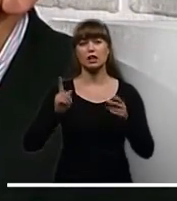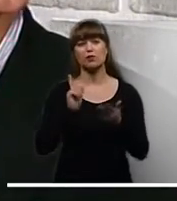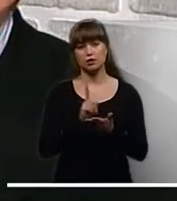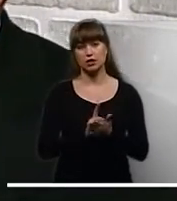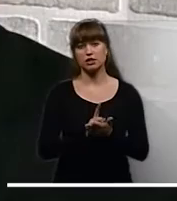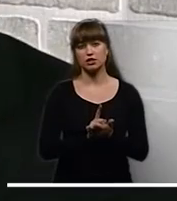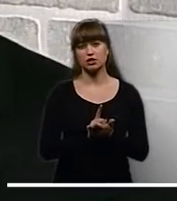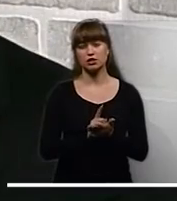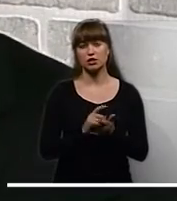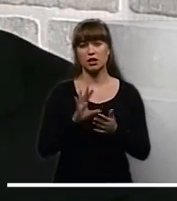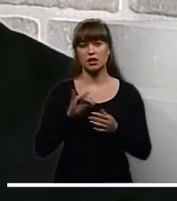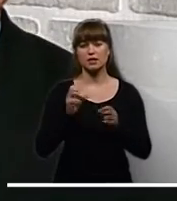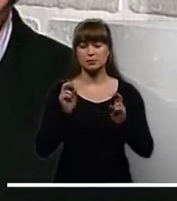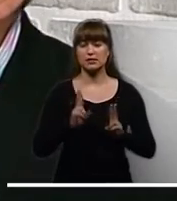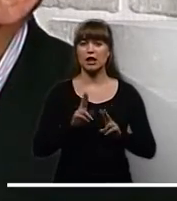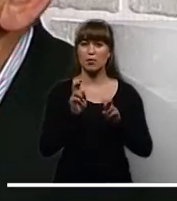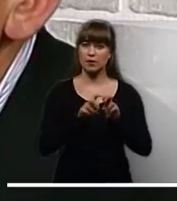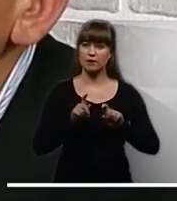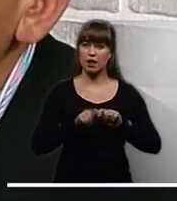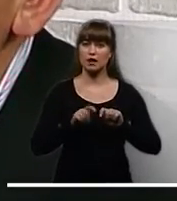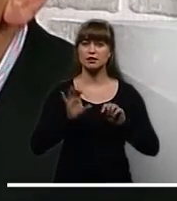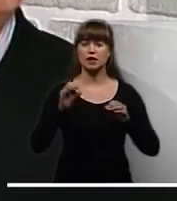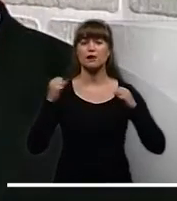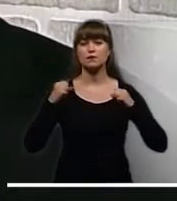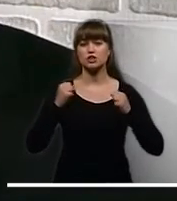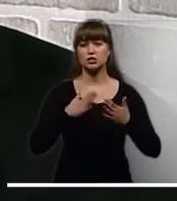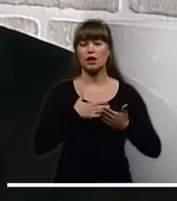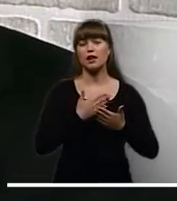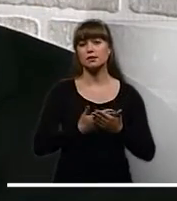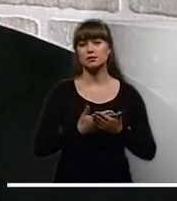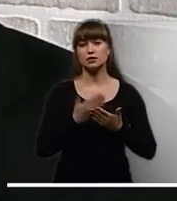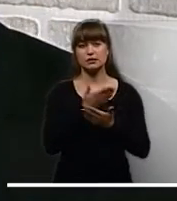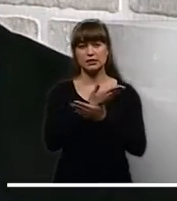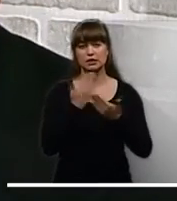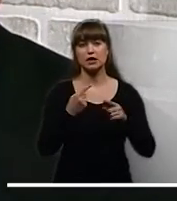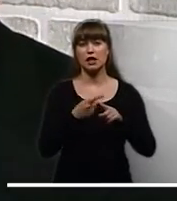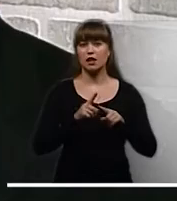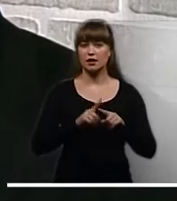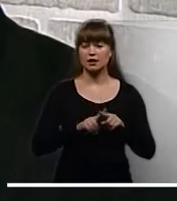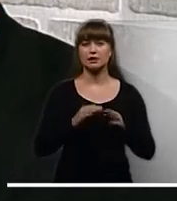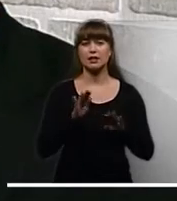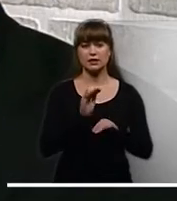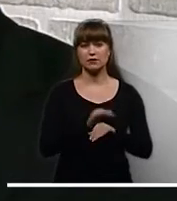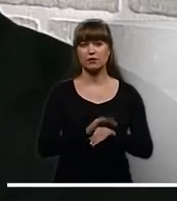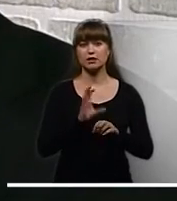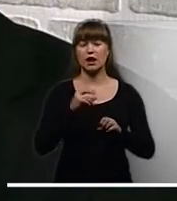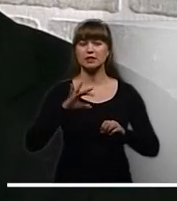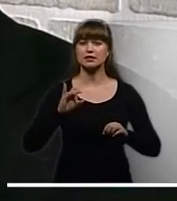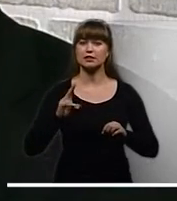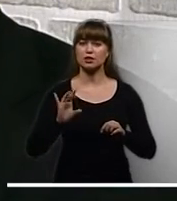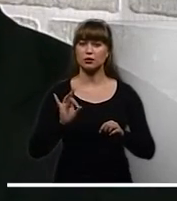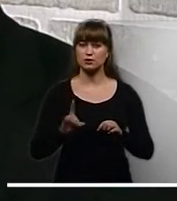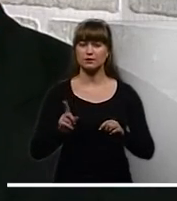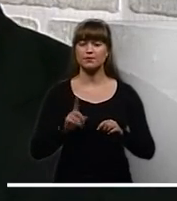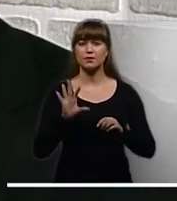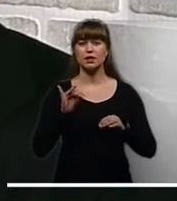конечно, вот то, что я вам сказал о профилактике физической активности, прекращении курения, диеты, это и сводится к профилактике атеросклероза,